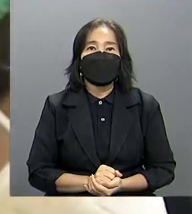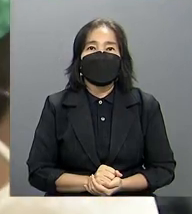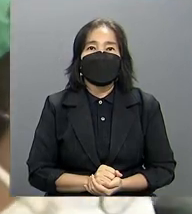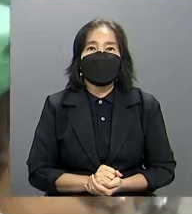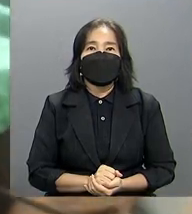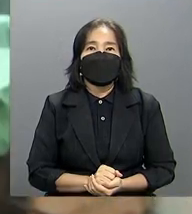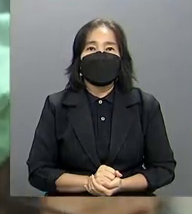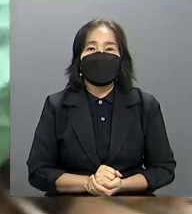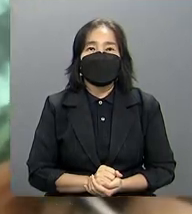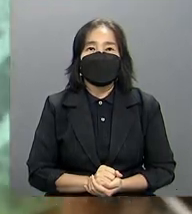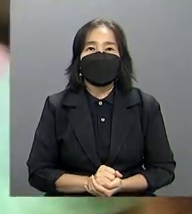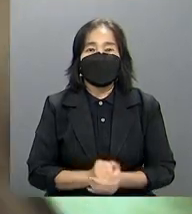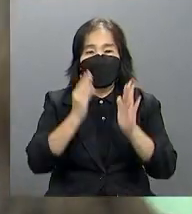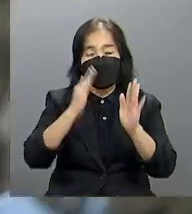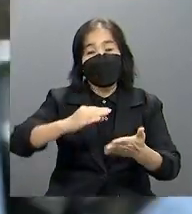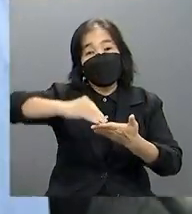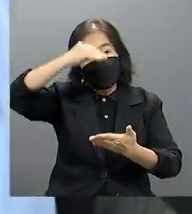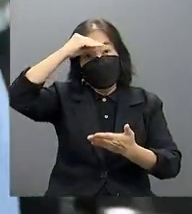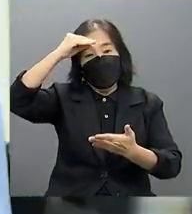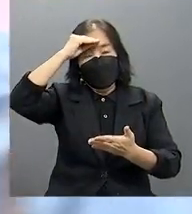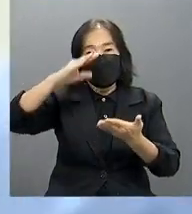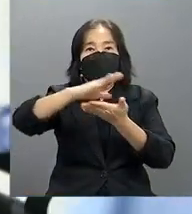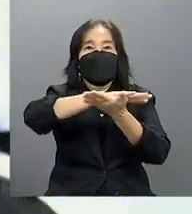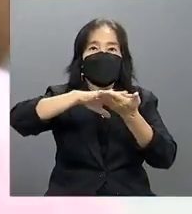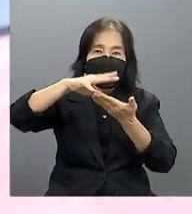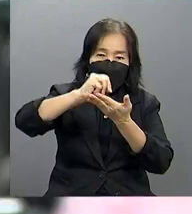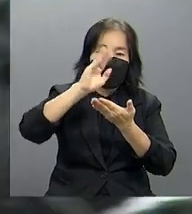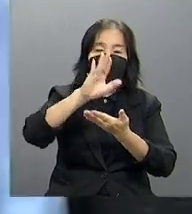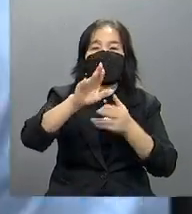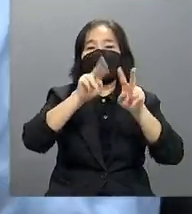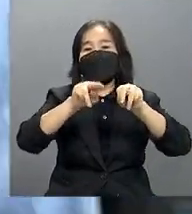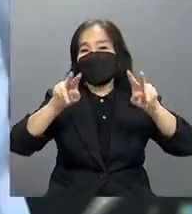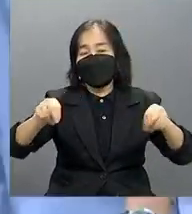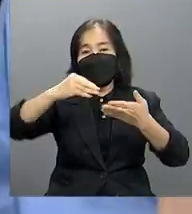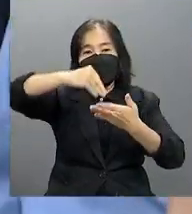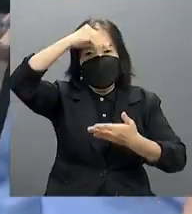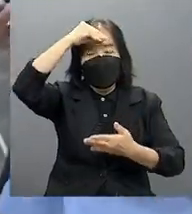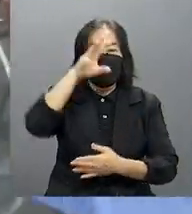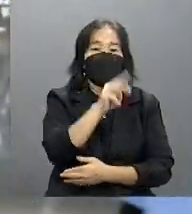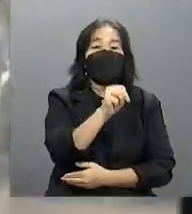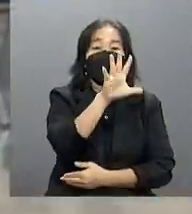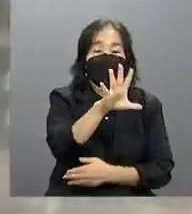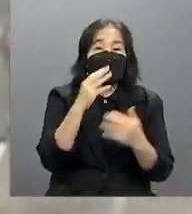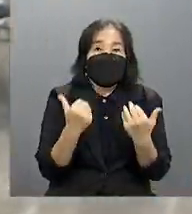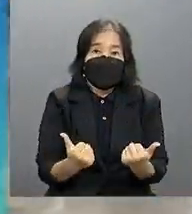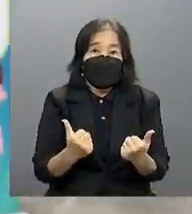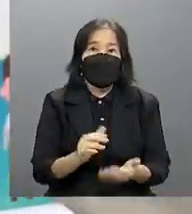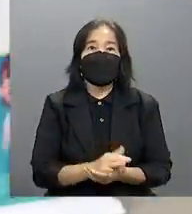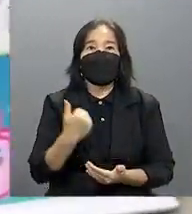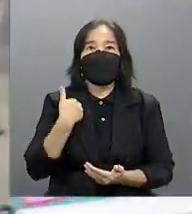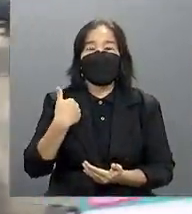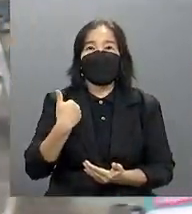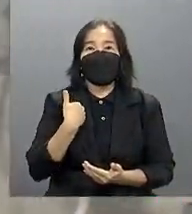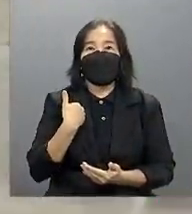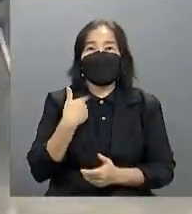นักเรียนสวนกุหลาบวิทยาลัยจังหวัดนนทบุรีชั้นมัธยมศึกษาปีที่5คนนี้นะคะเขาใช้กล้องโกโปรถ่ายคลิ